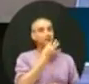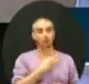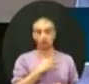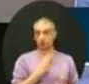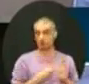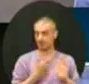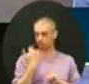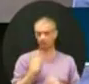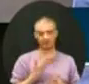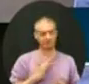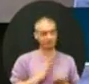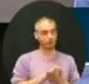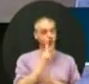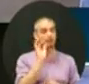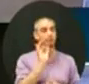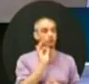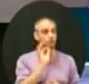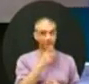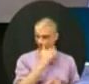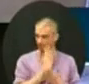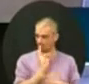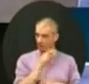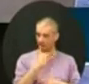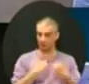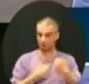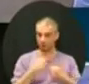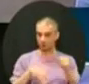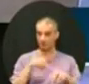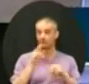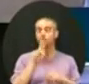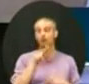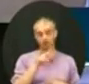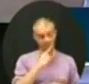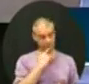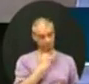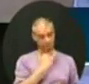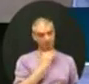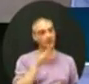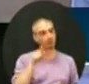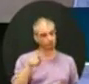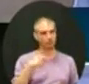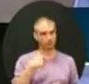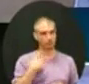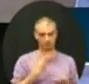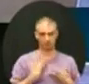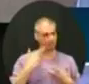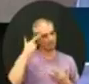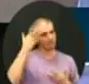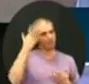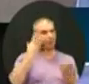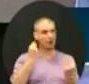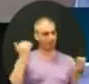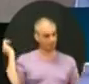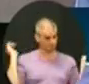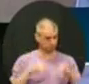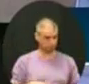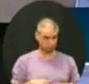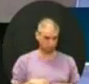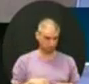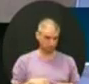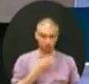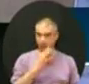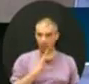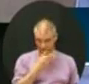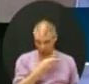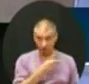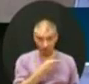פעם שעברה קיבלתי 12%. כבר התמודדת בפריימריז של 2014. שעברו, נכון. גם שם ניבו לי המון המון נפילה גדולה. עכשיו שאלו